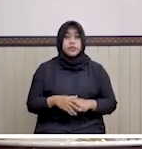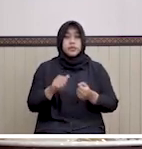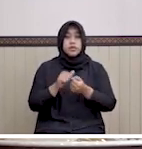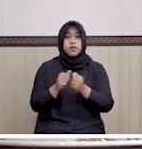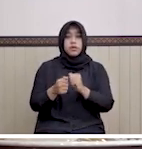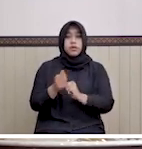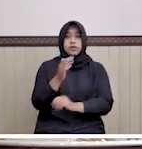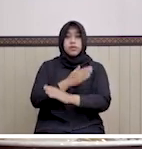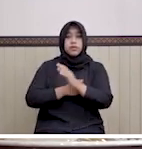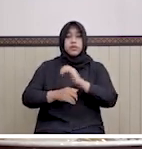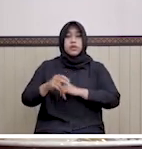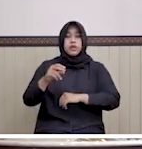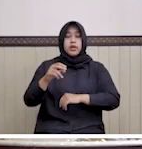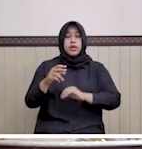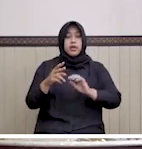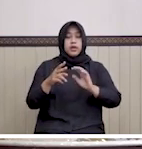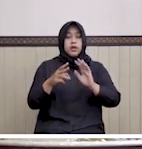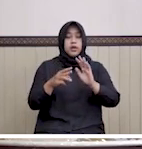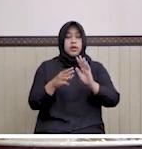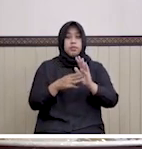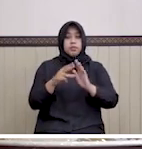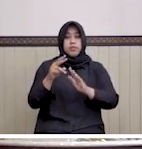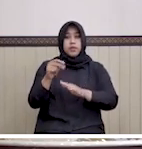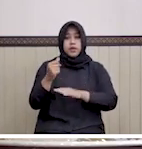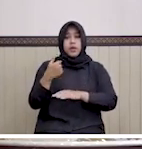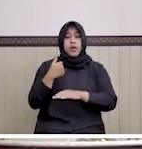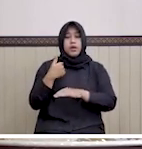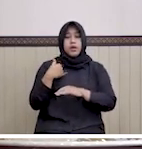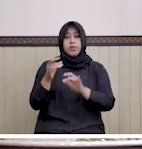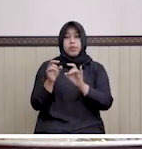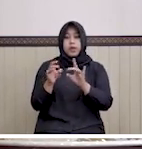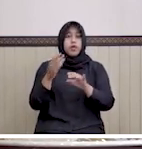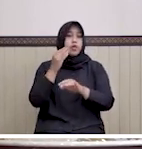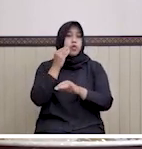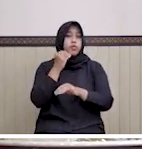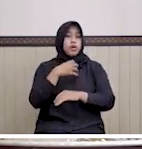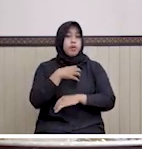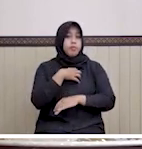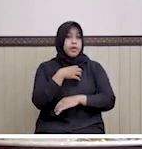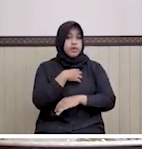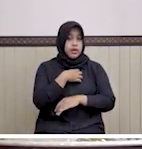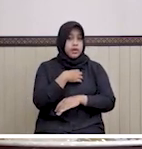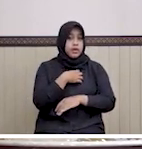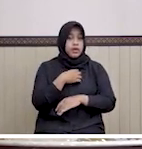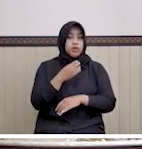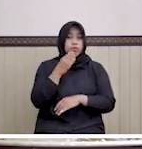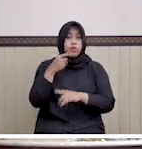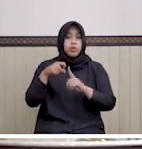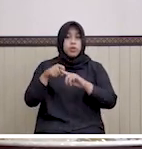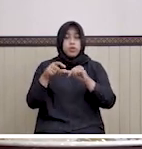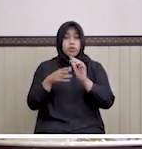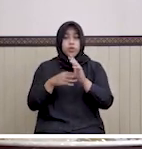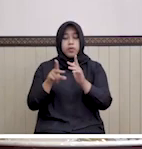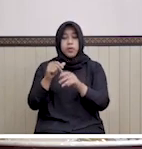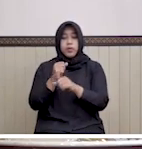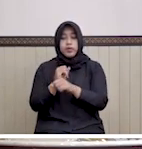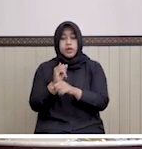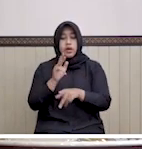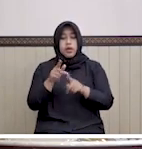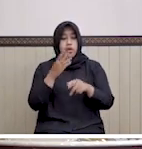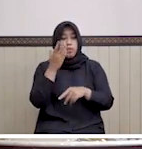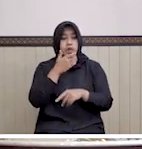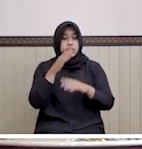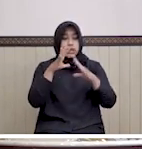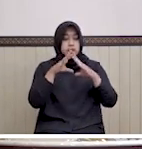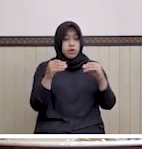disabilitas Mr gitu ya adanya perbedaan usia mental dengan usia kronologi kalau bahasa Jawa